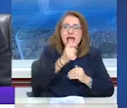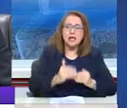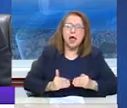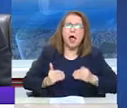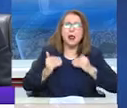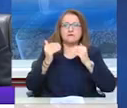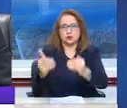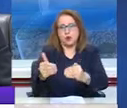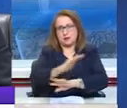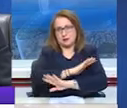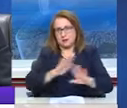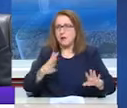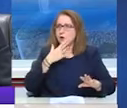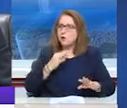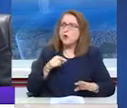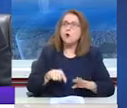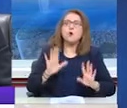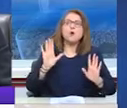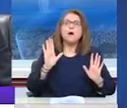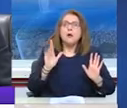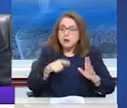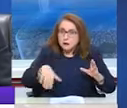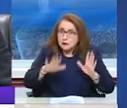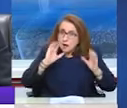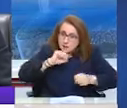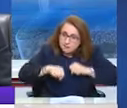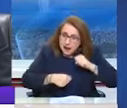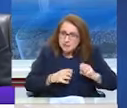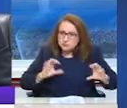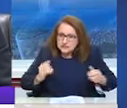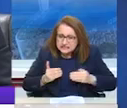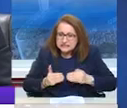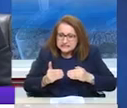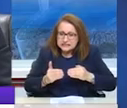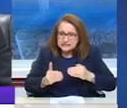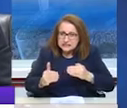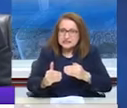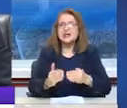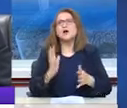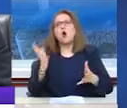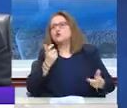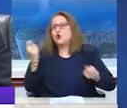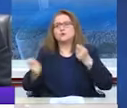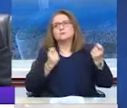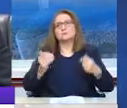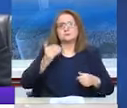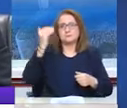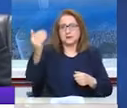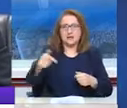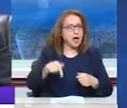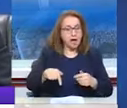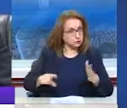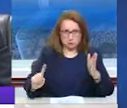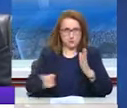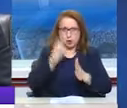μπορέσουν να ανταπεξέλθουν και οι επιχειρήσεις και οι εργαζόμενοι και οι εργοδότες σε αυτή την πρωτοφανή κρίση την οποία διανύουμε. Θέλω εδώ να κάνω